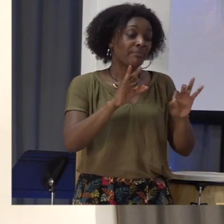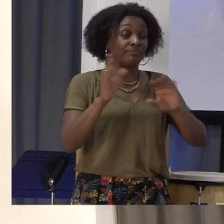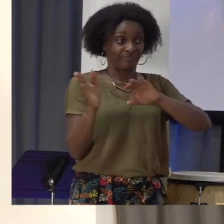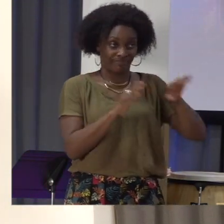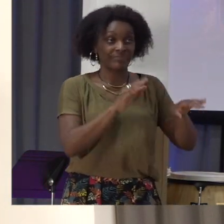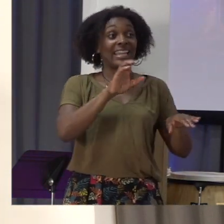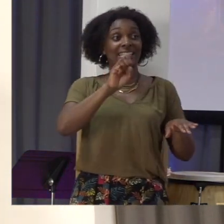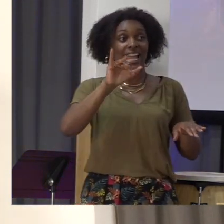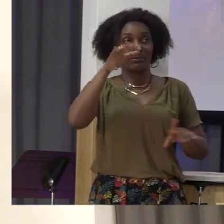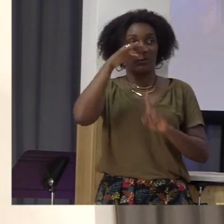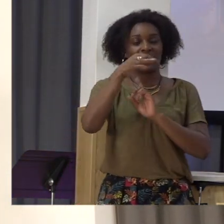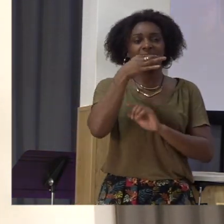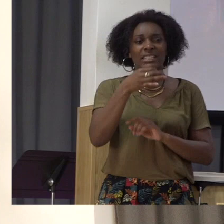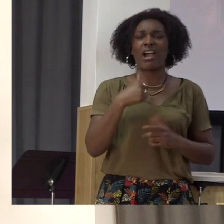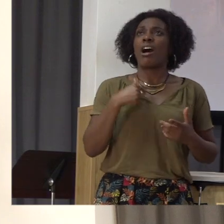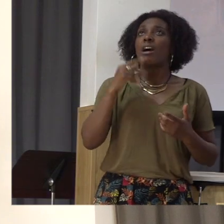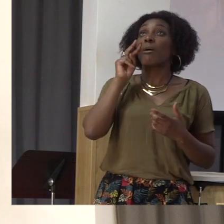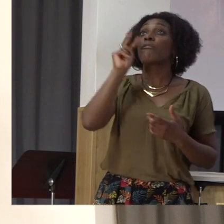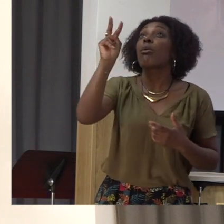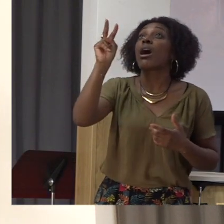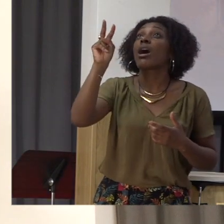des armées. Mais l'un des séraphins